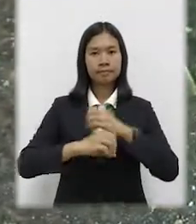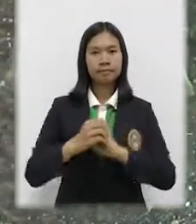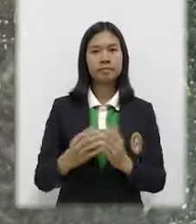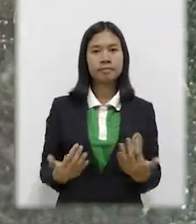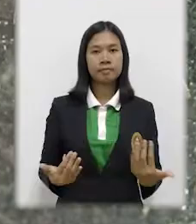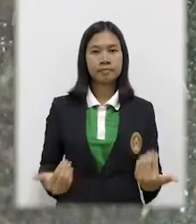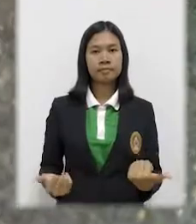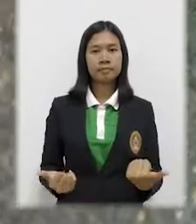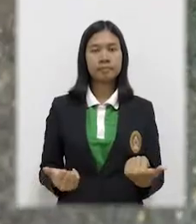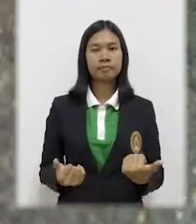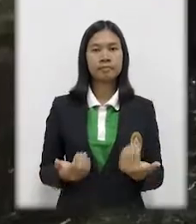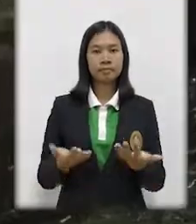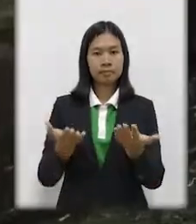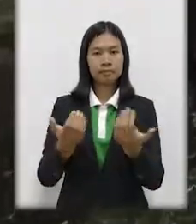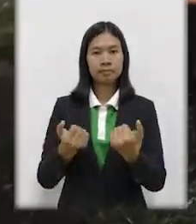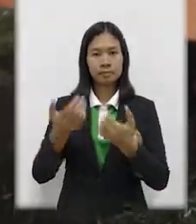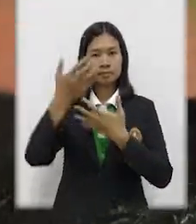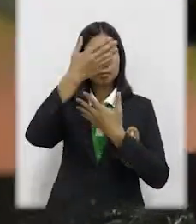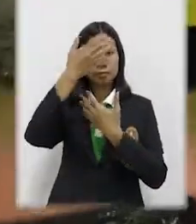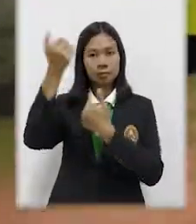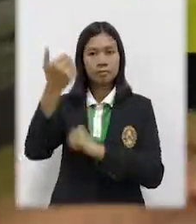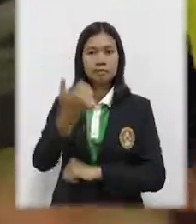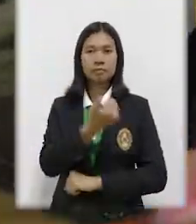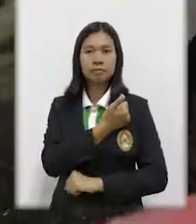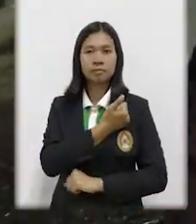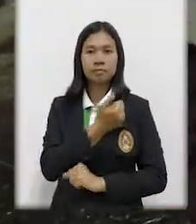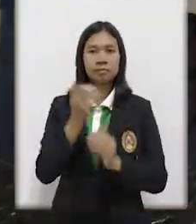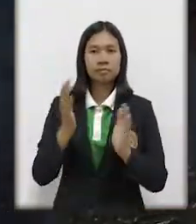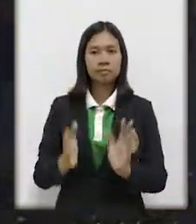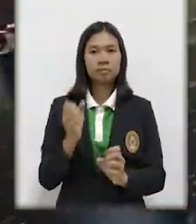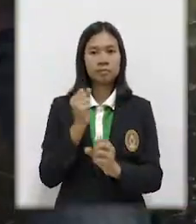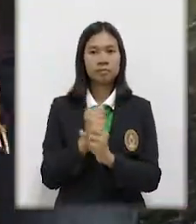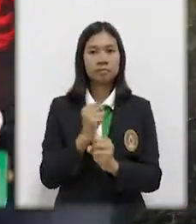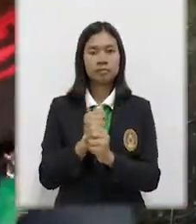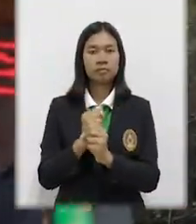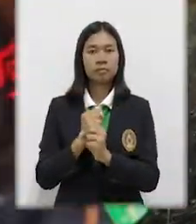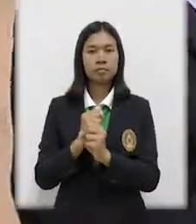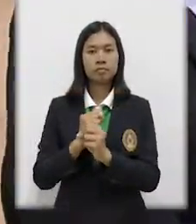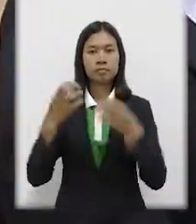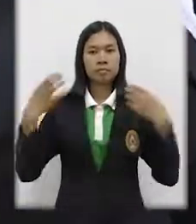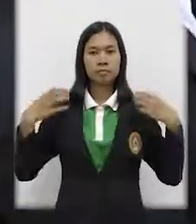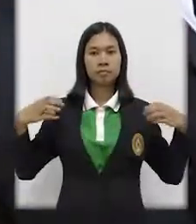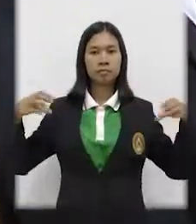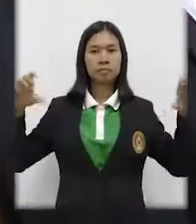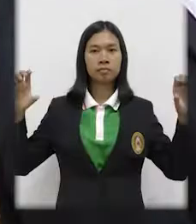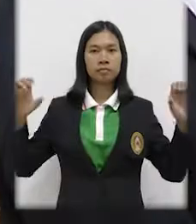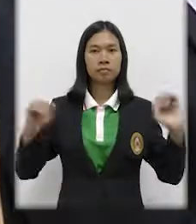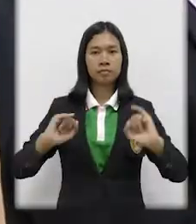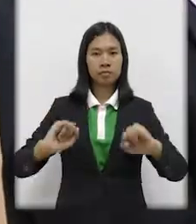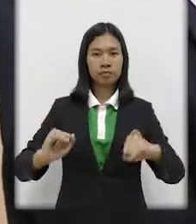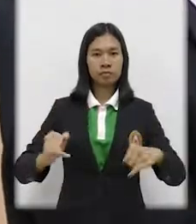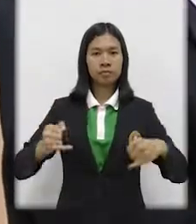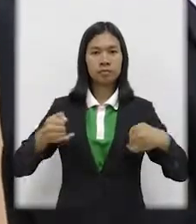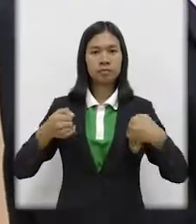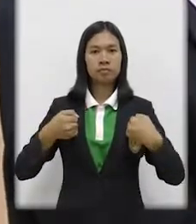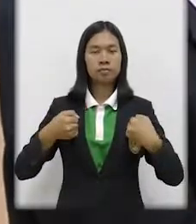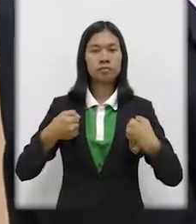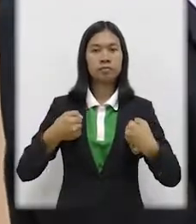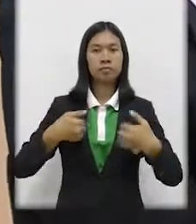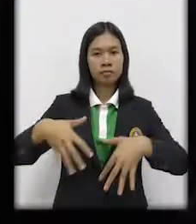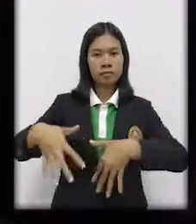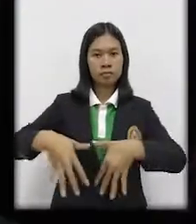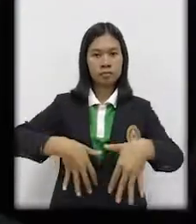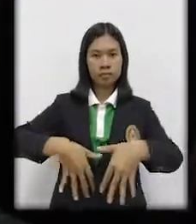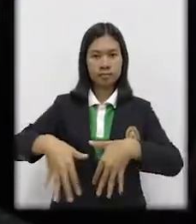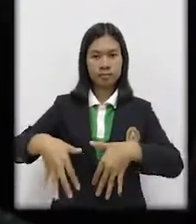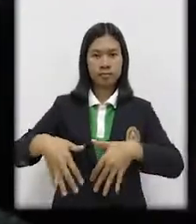อบรมเชิงปฏิบัติการครั้งนี้ได้รับความสนใจจากนักศึกษาพนักงานเอกชนหน่วยงานราชการหน่วยงานรัฐวิสาห